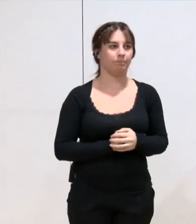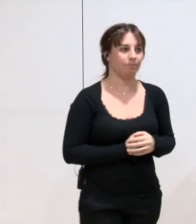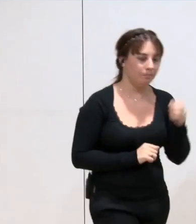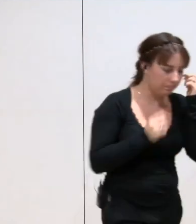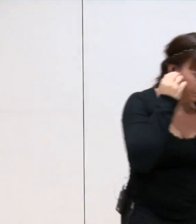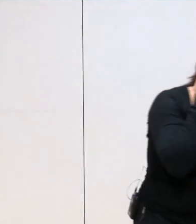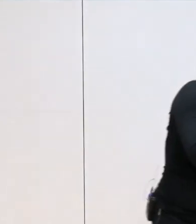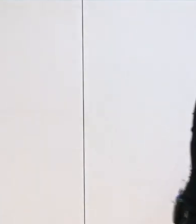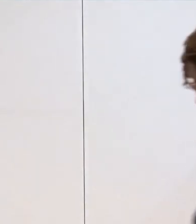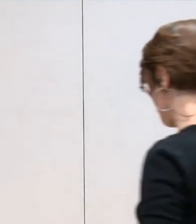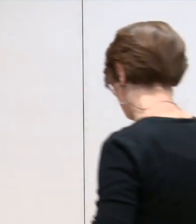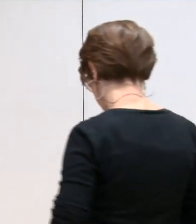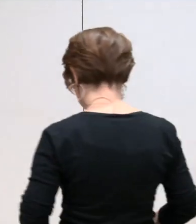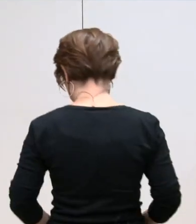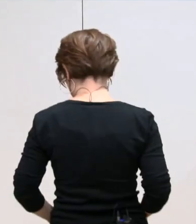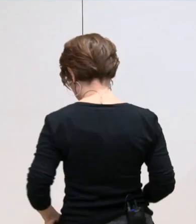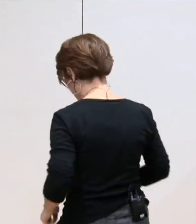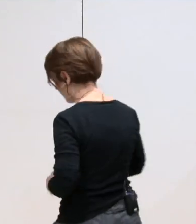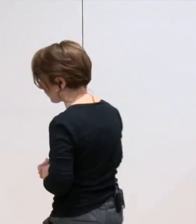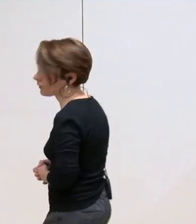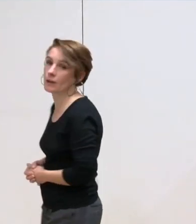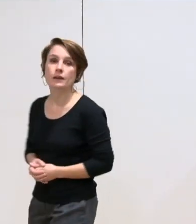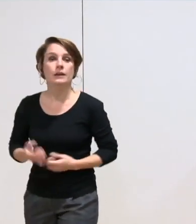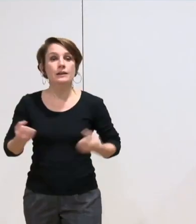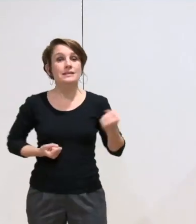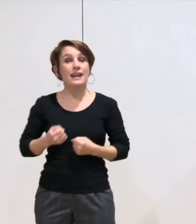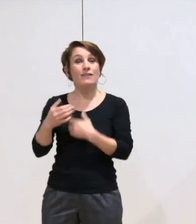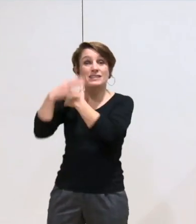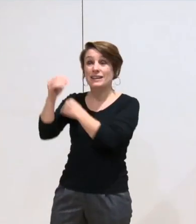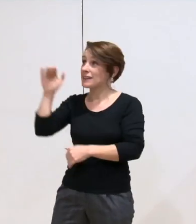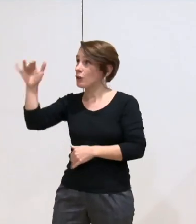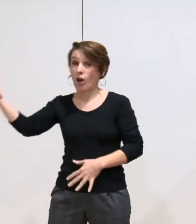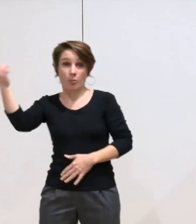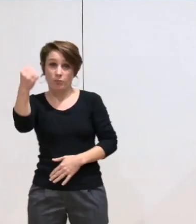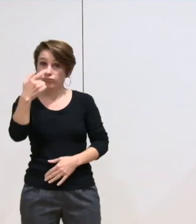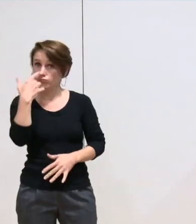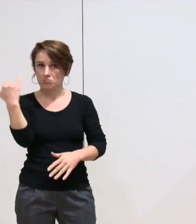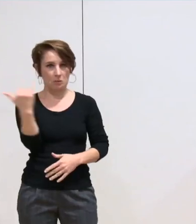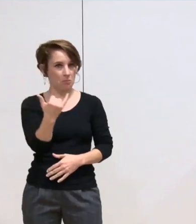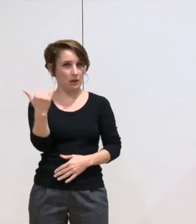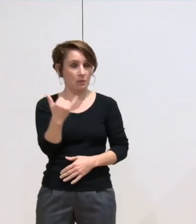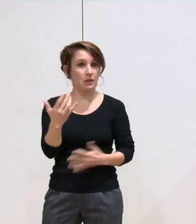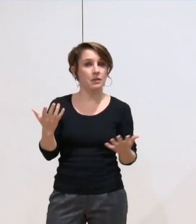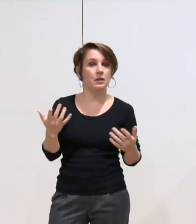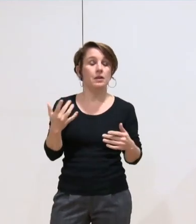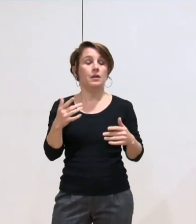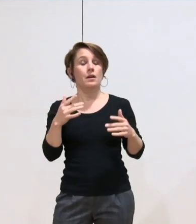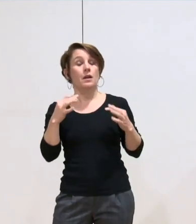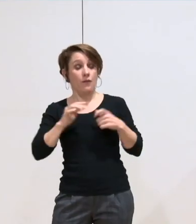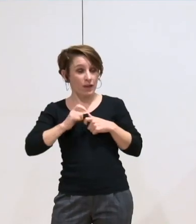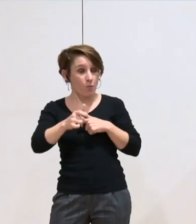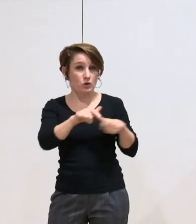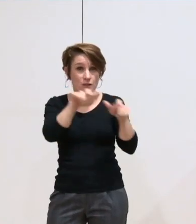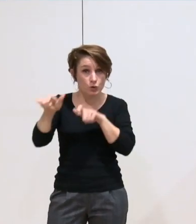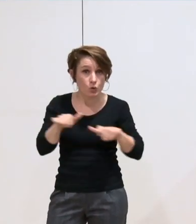audition extérieure n'a été nécessaire pour poser le diagnostic. Malgré des disparités dans les procédures de contrôle, il est